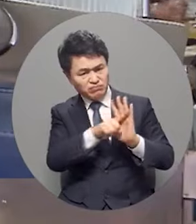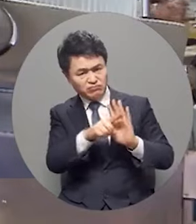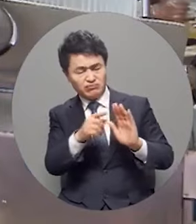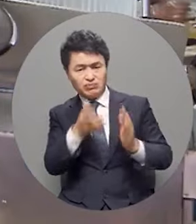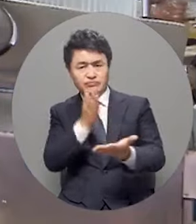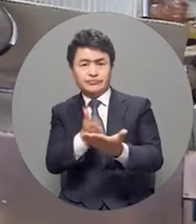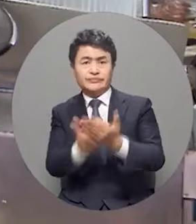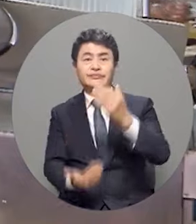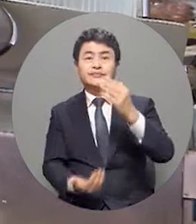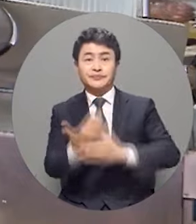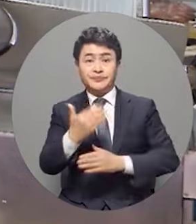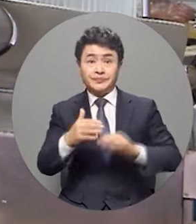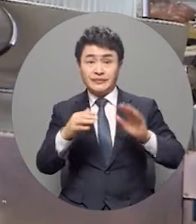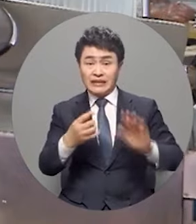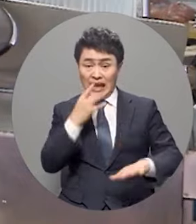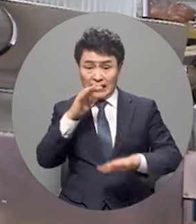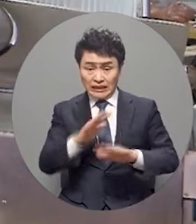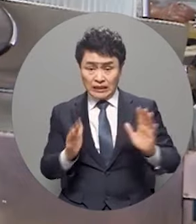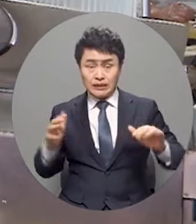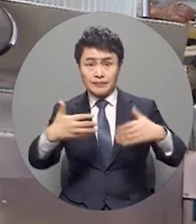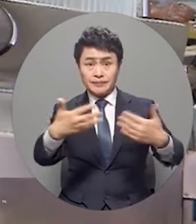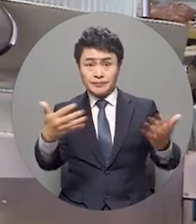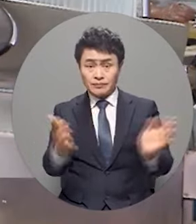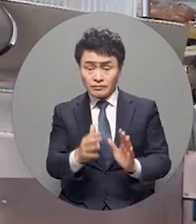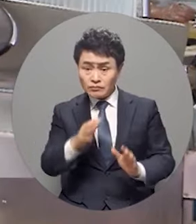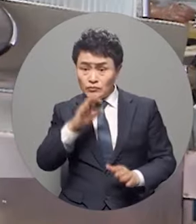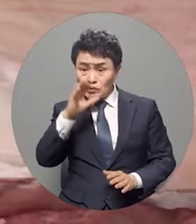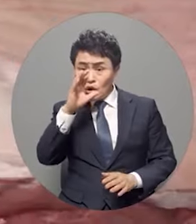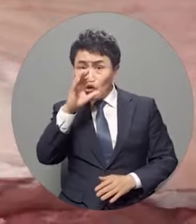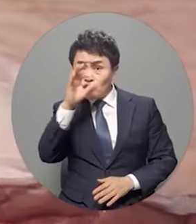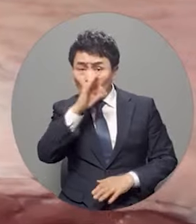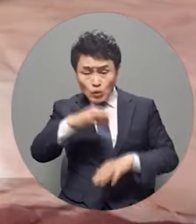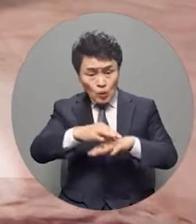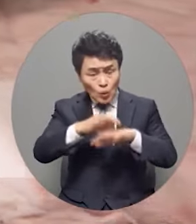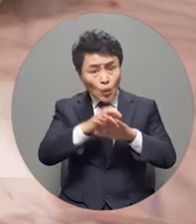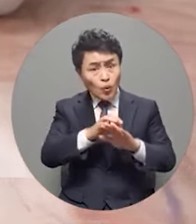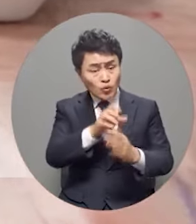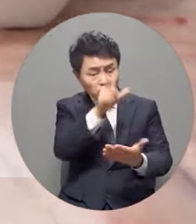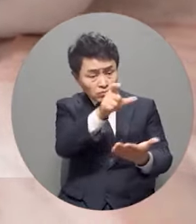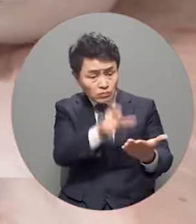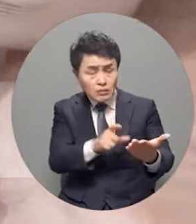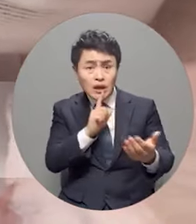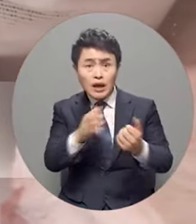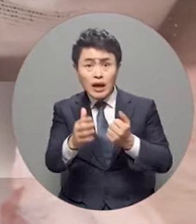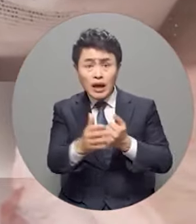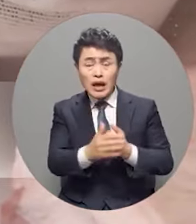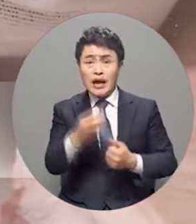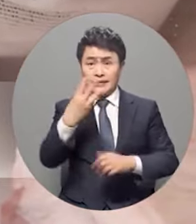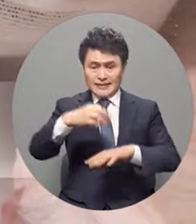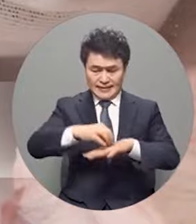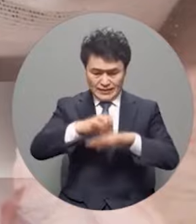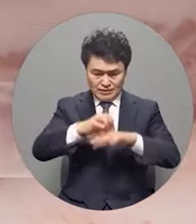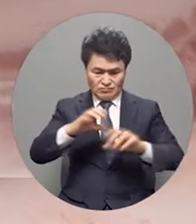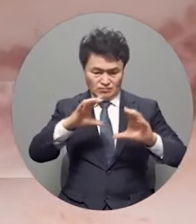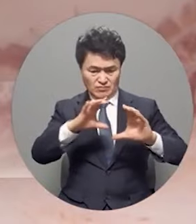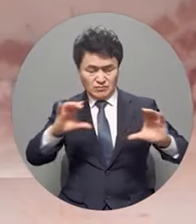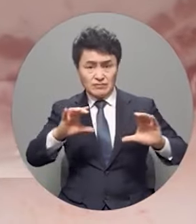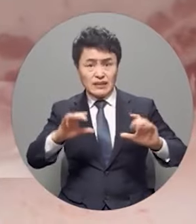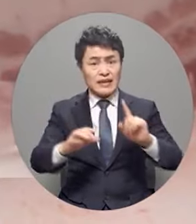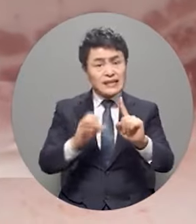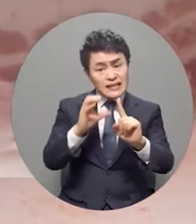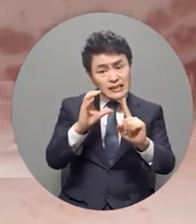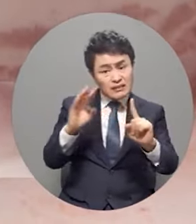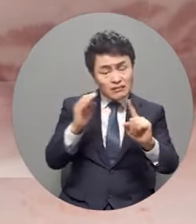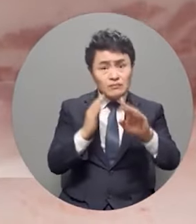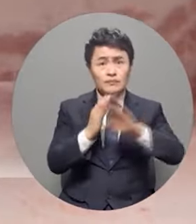때문에. 농림축산식품부의 돼지고기 품질관리 매뉴얼에 따르면 삼겹살의 지방 두께가